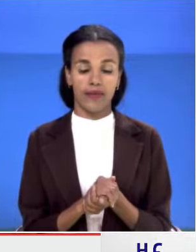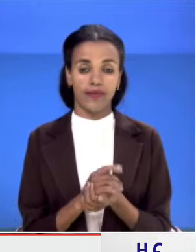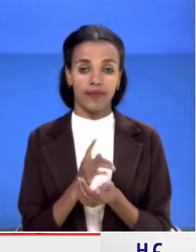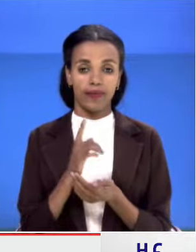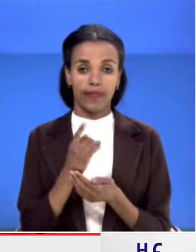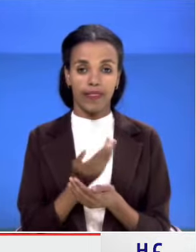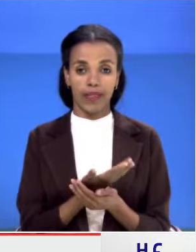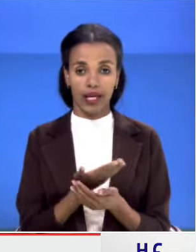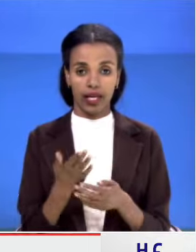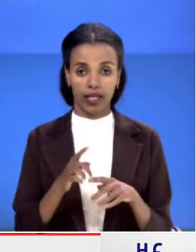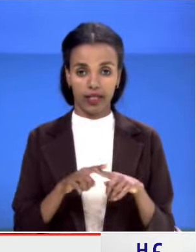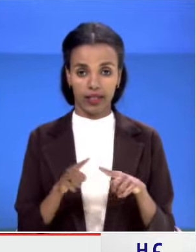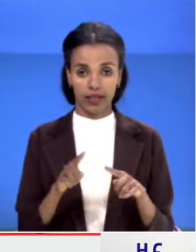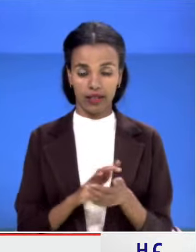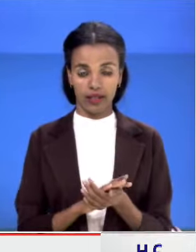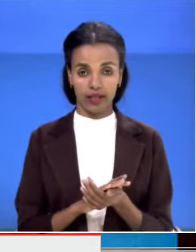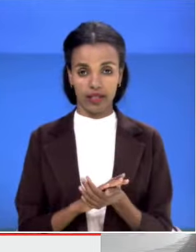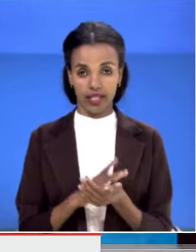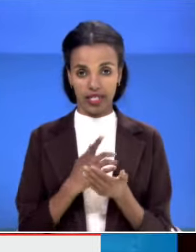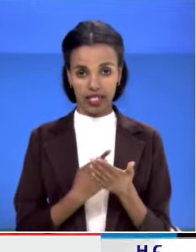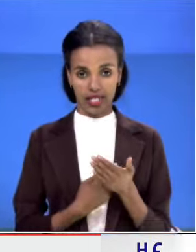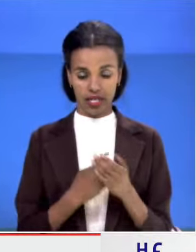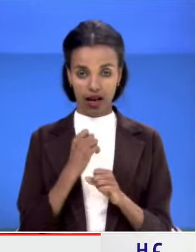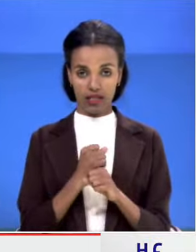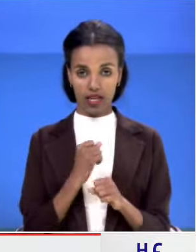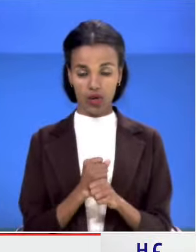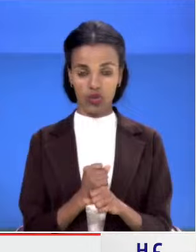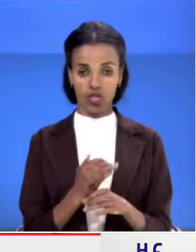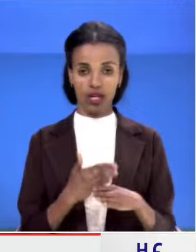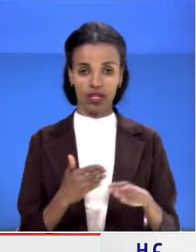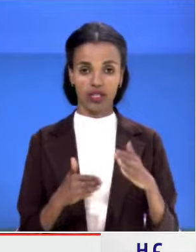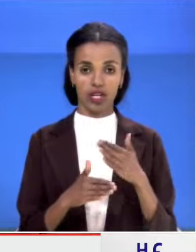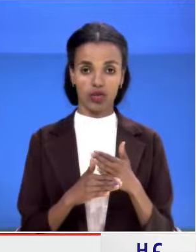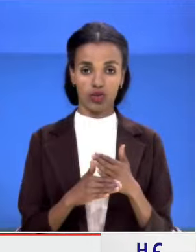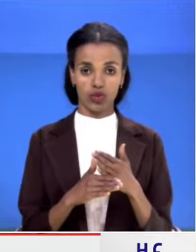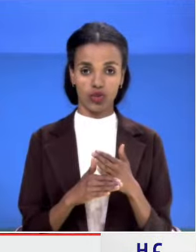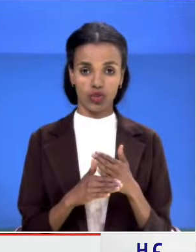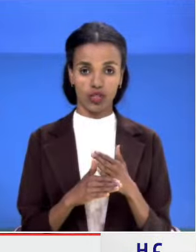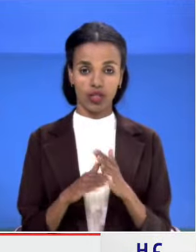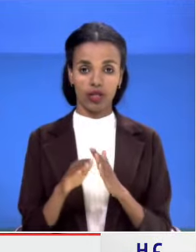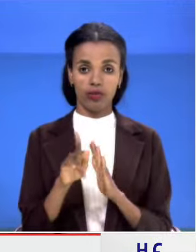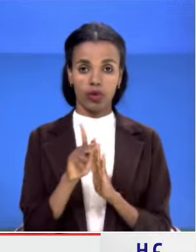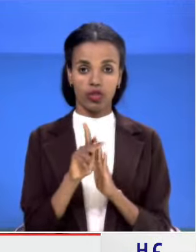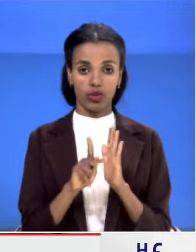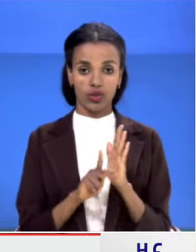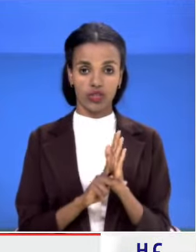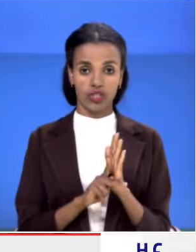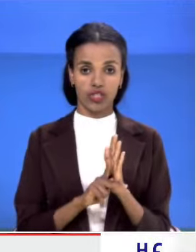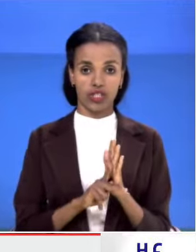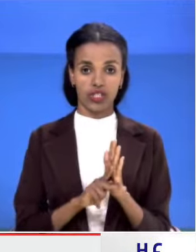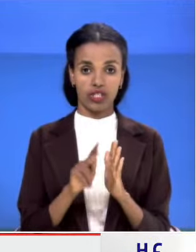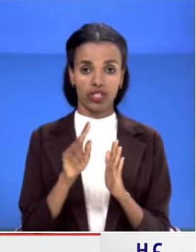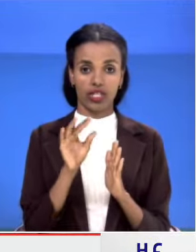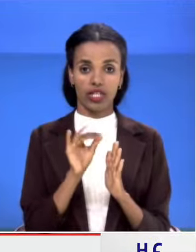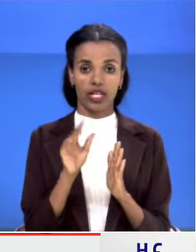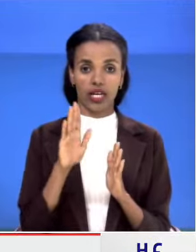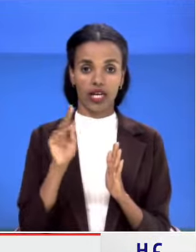ነገር ግን እነኛ አሰራሮች፣ አደረጃጀቶች፣ ፖሊሲዎች፣ ሊጋል